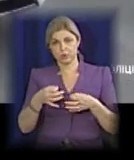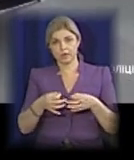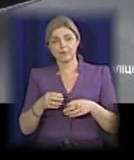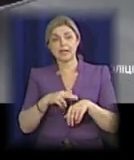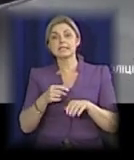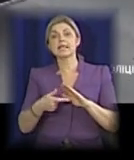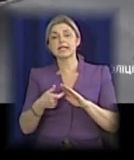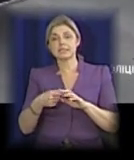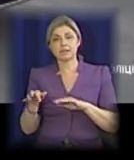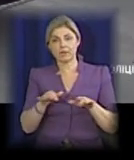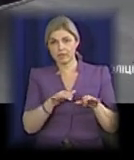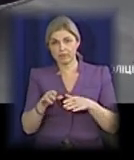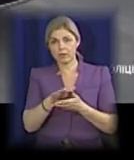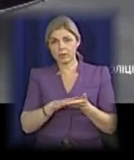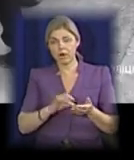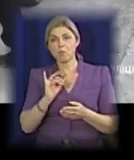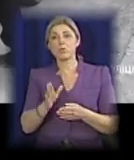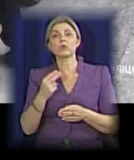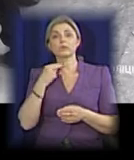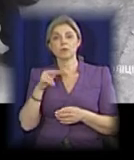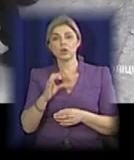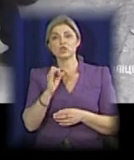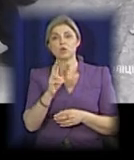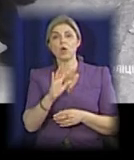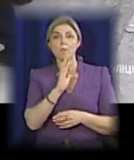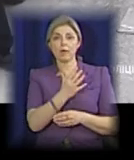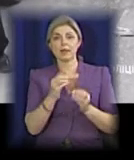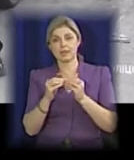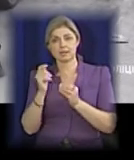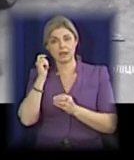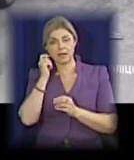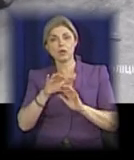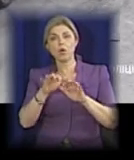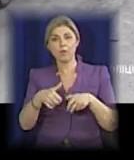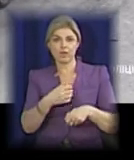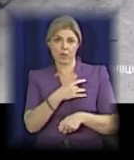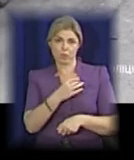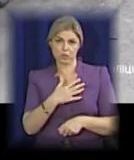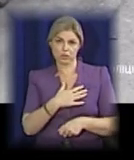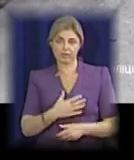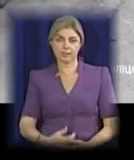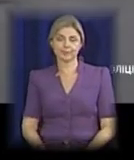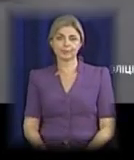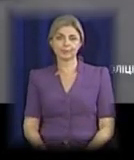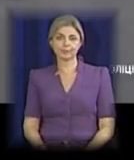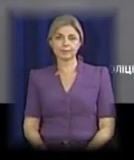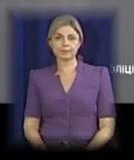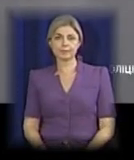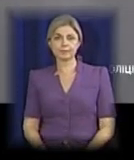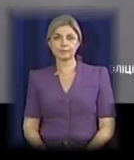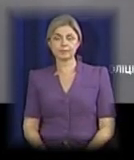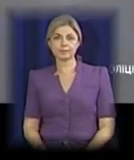Слідство триває. Наркодівкам загрожує позбавлення волі строком від 5 до 10 років з конфіскацією майна. Світлана Кльосова, телевізійні